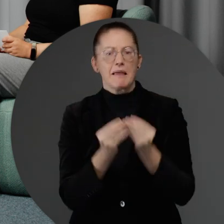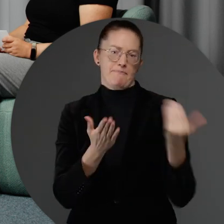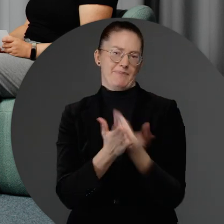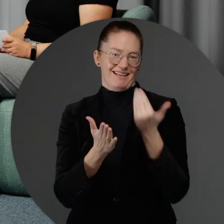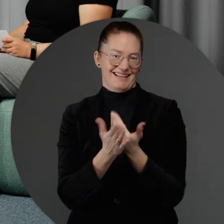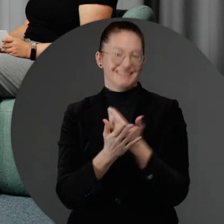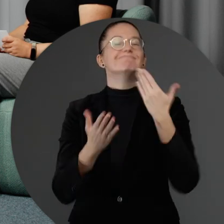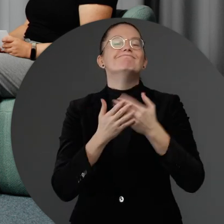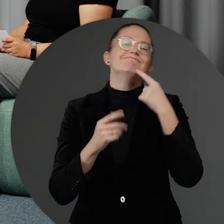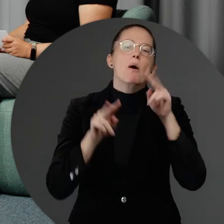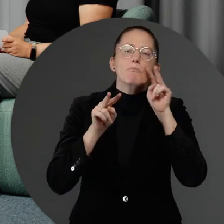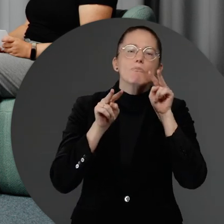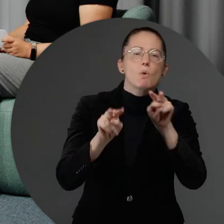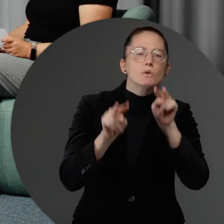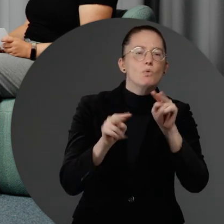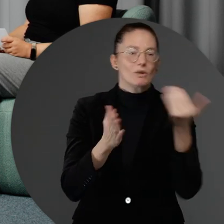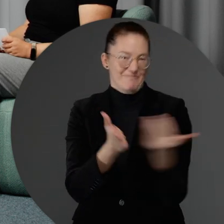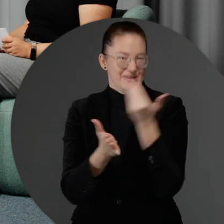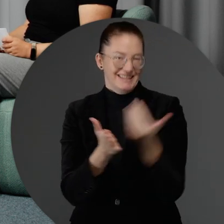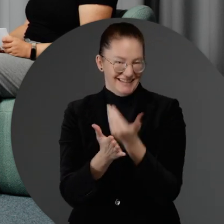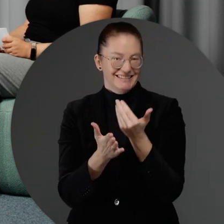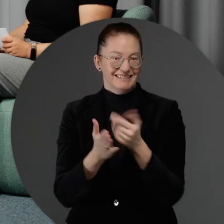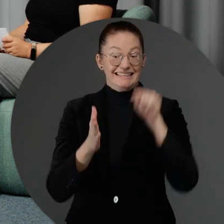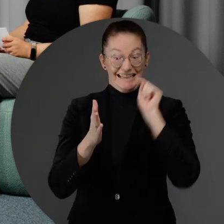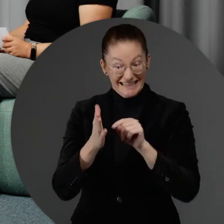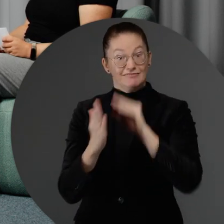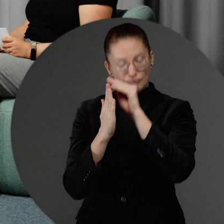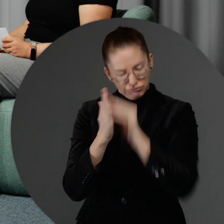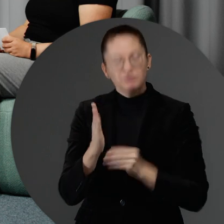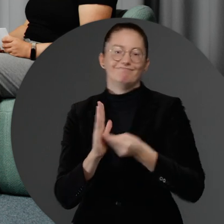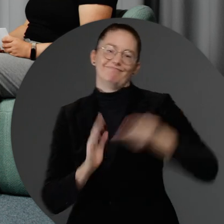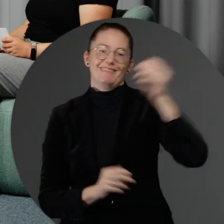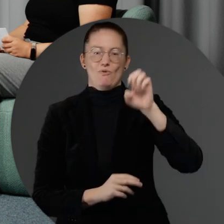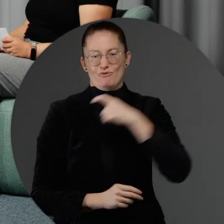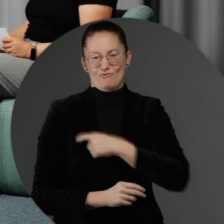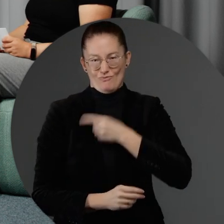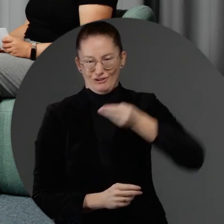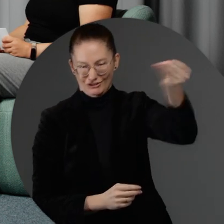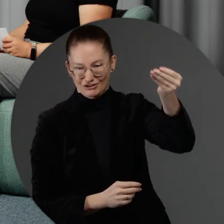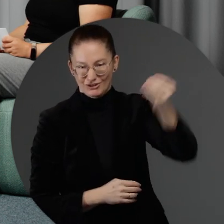Bericht, den sogenannten Monitoring-Bericht, der dann auch an die Europäische Kommission übermittelt wird.